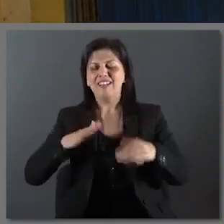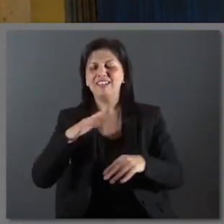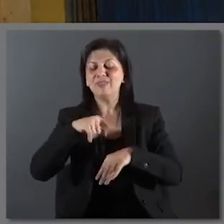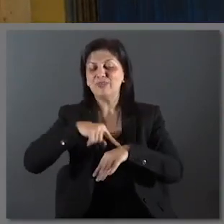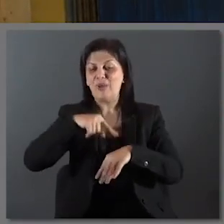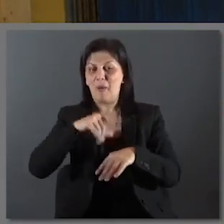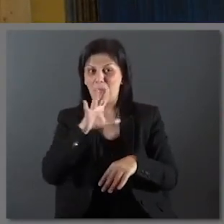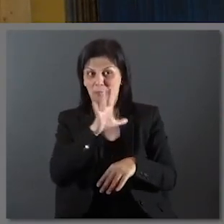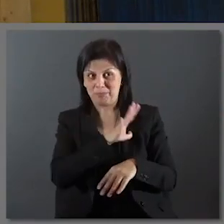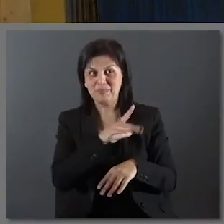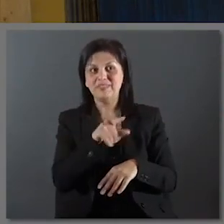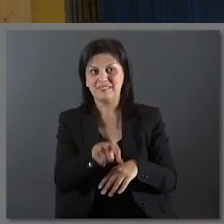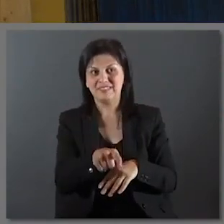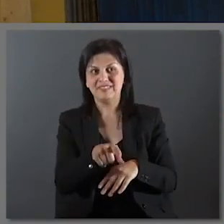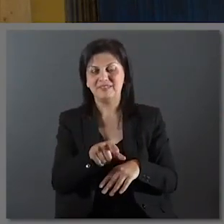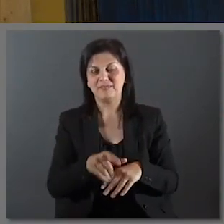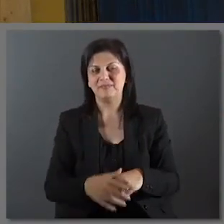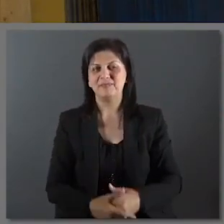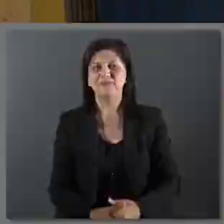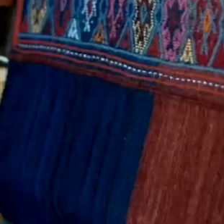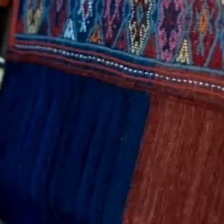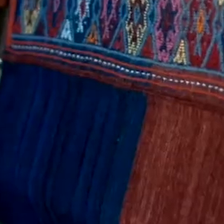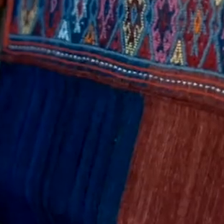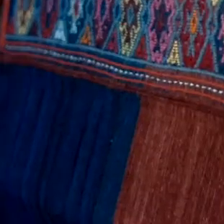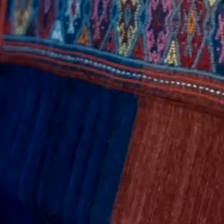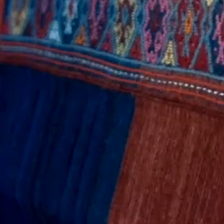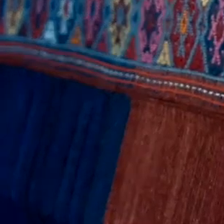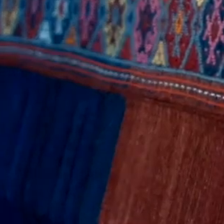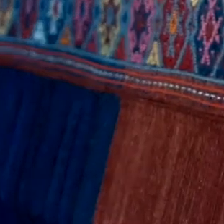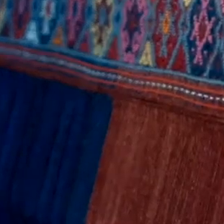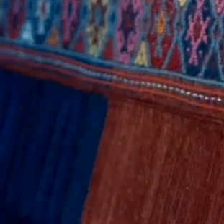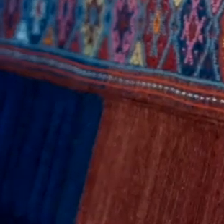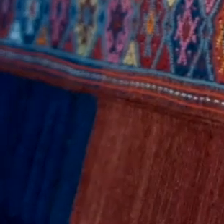o bayram əhval-ruhiyyəsi hiss olunardı.